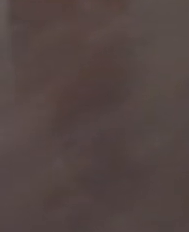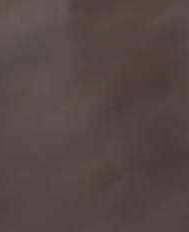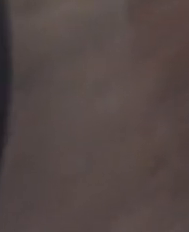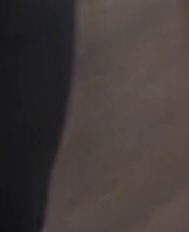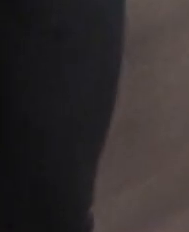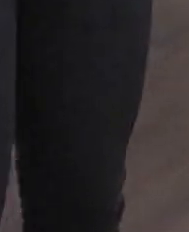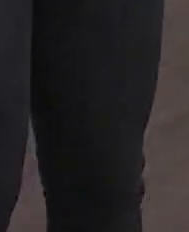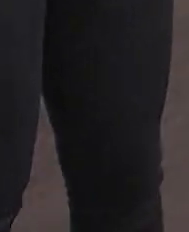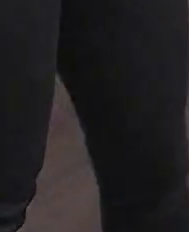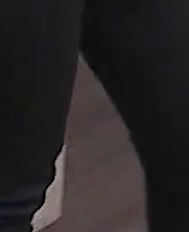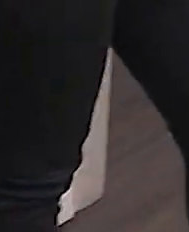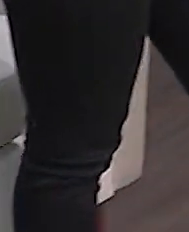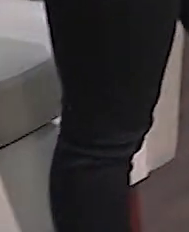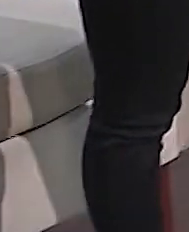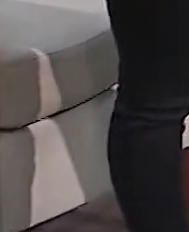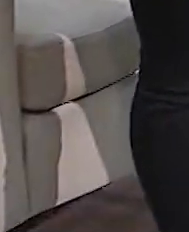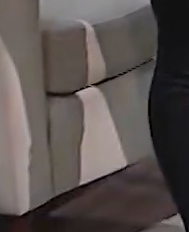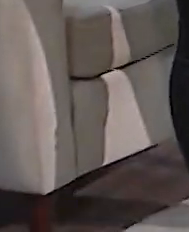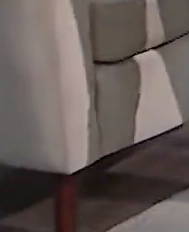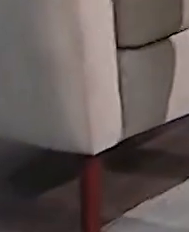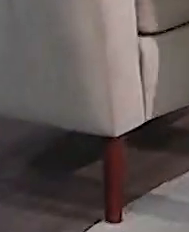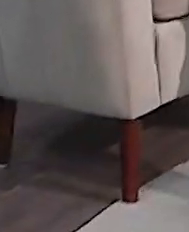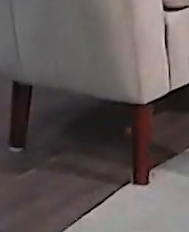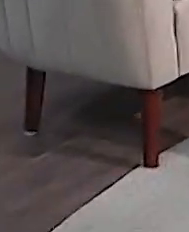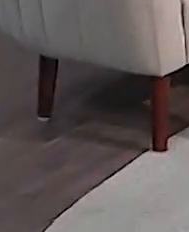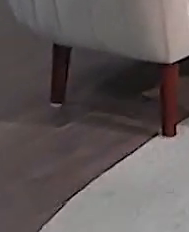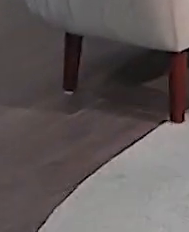اسامح واصالح بيقر عليا